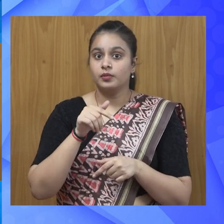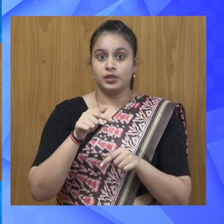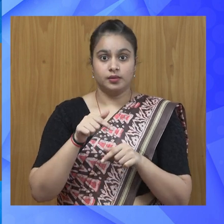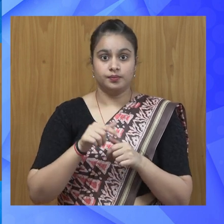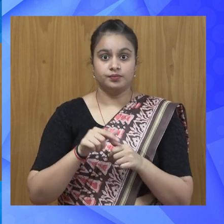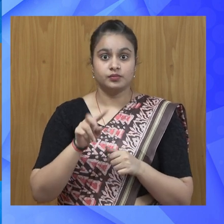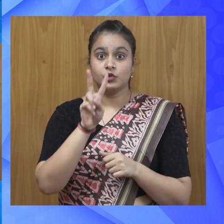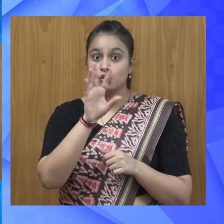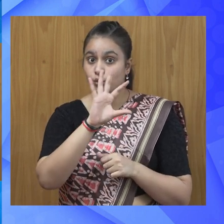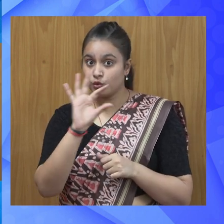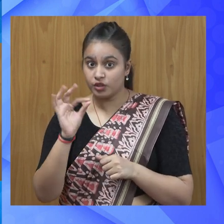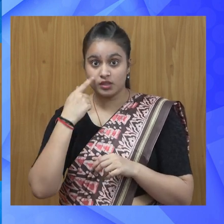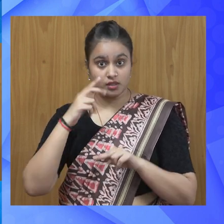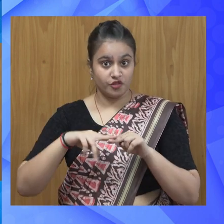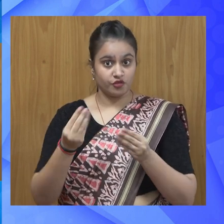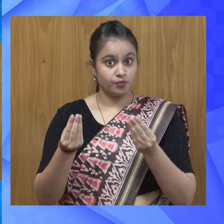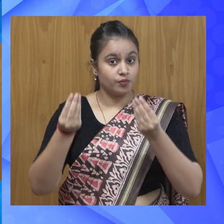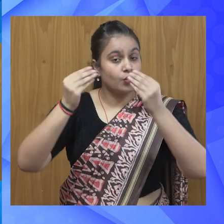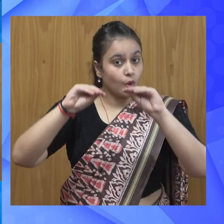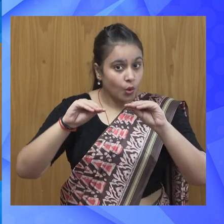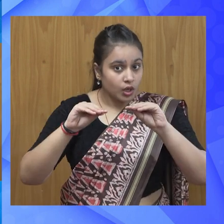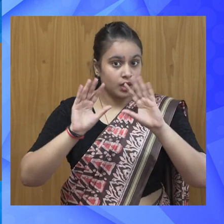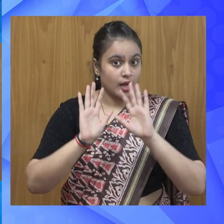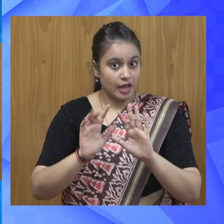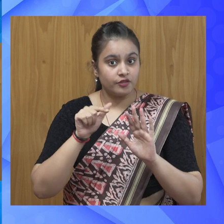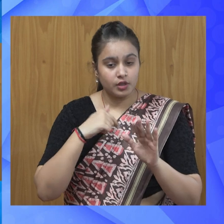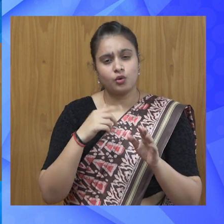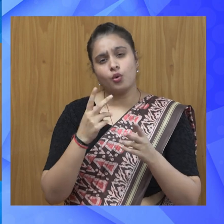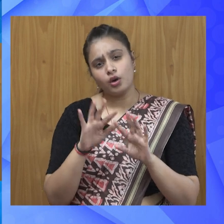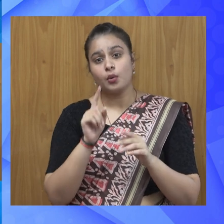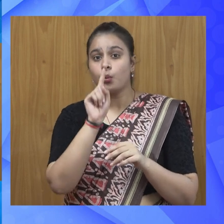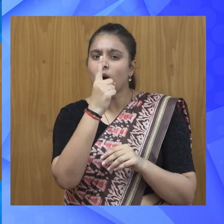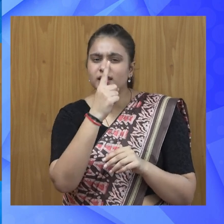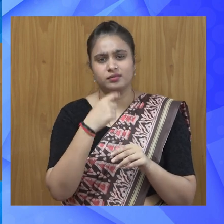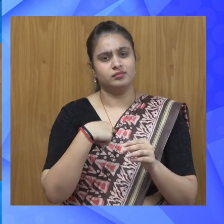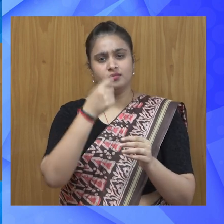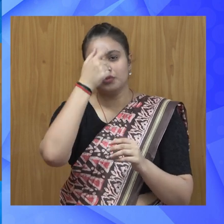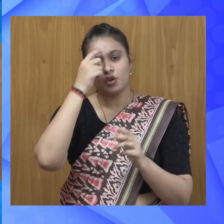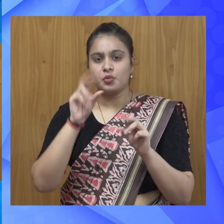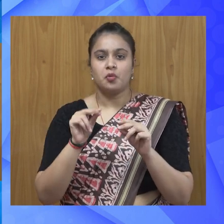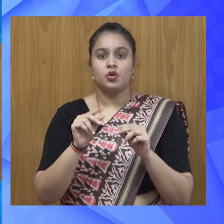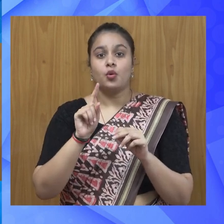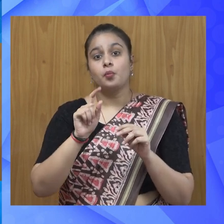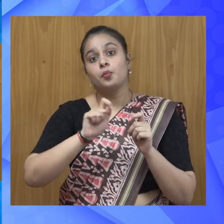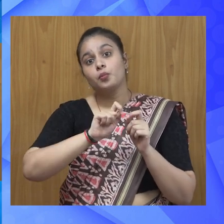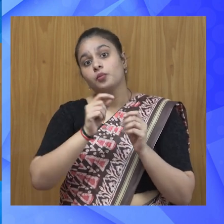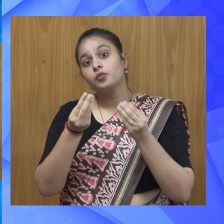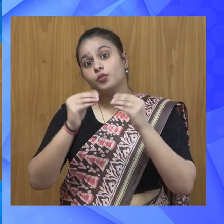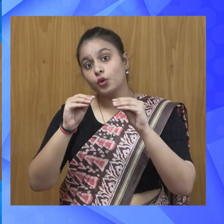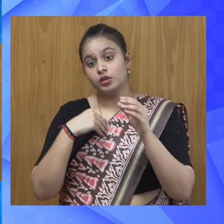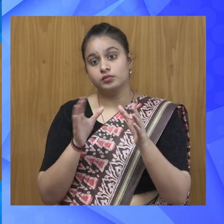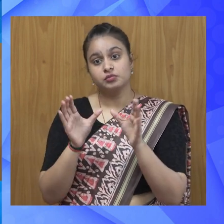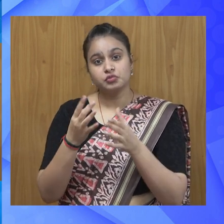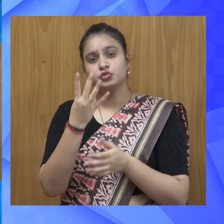ये दो हफ्ते से ज्यादा होना चाहिए और इसके साथ साथ आपको ग्रुप और एक सिम्टम से नहीं डायग्नोसिस बनता, आपको ग्रुप ऑफ सिम्टम्स होने